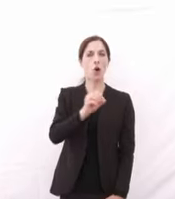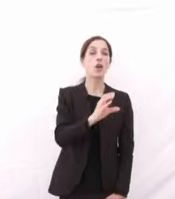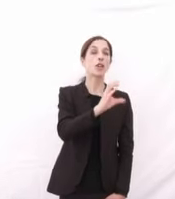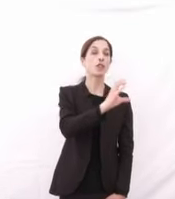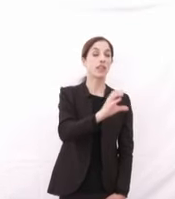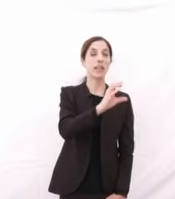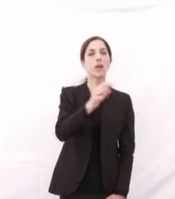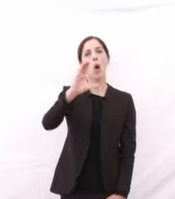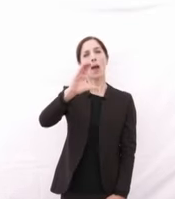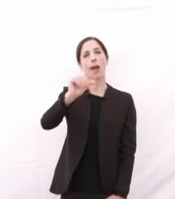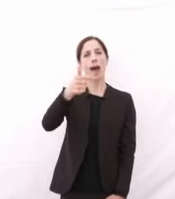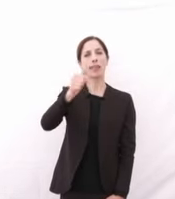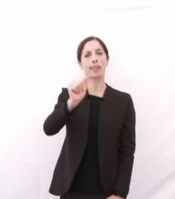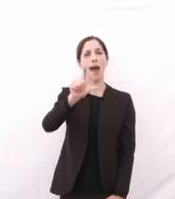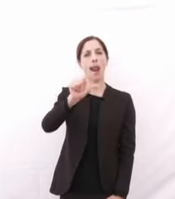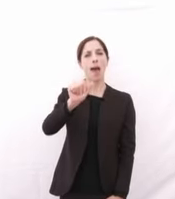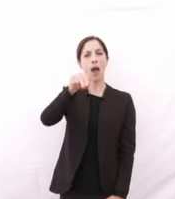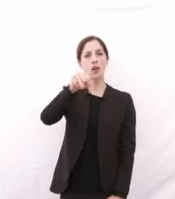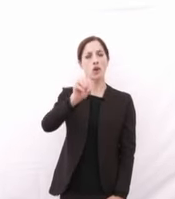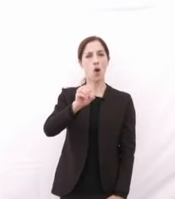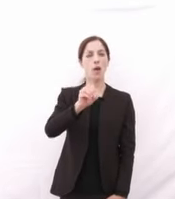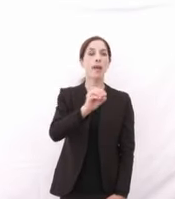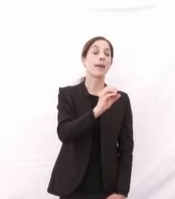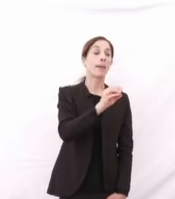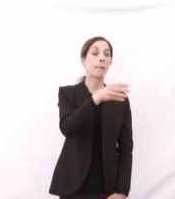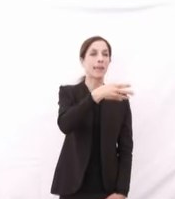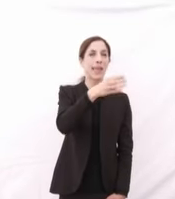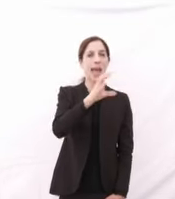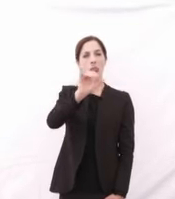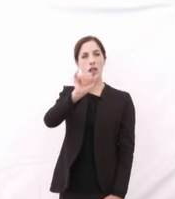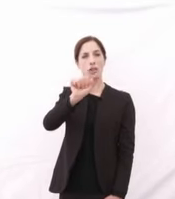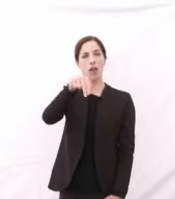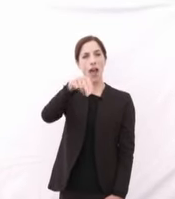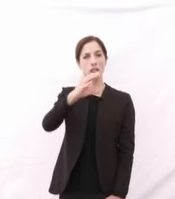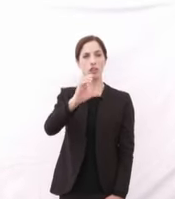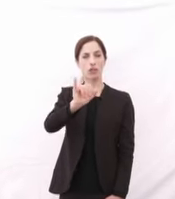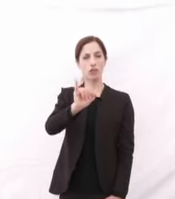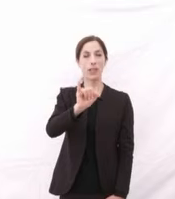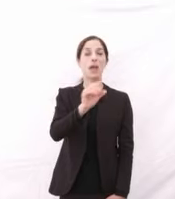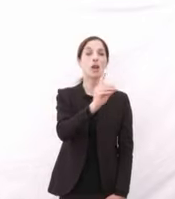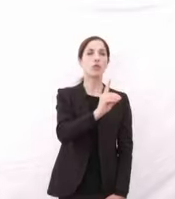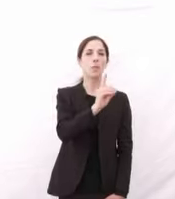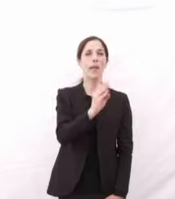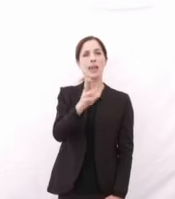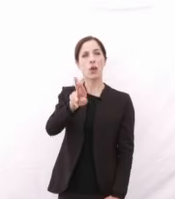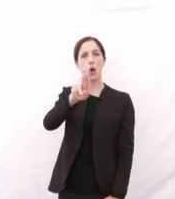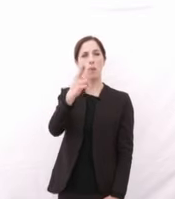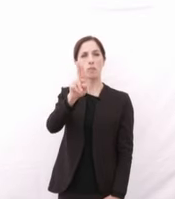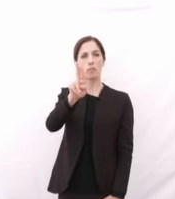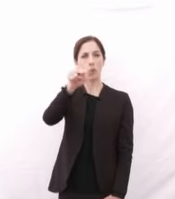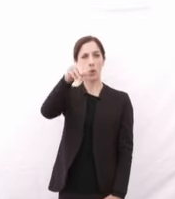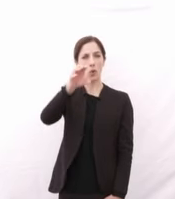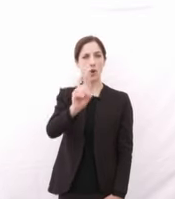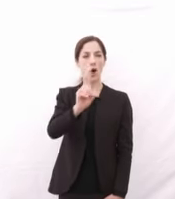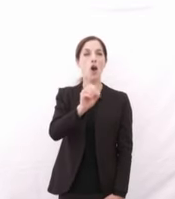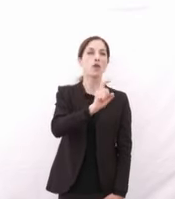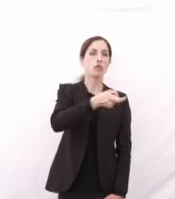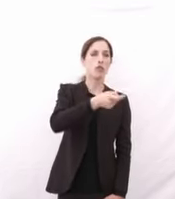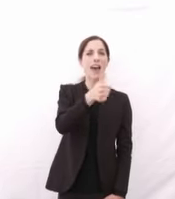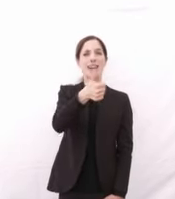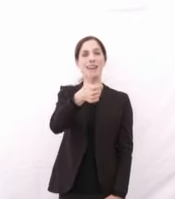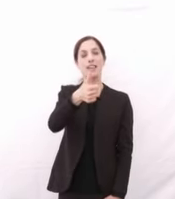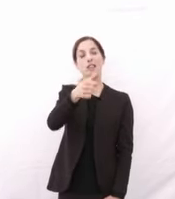Cirino Catalano, Michele Cianci, Domenico Bruno, Giovanni